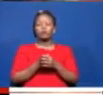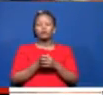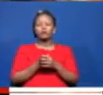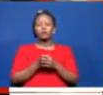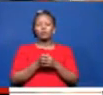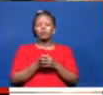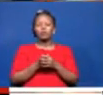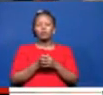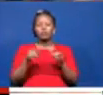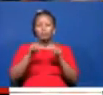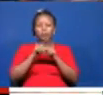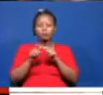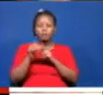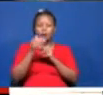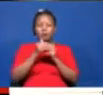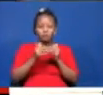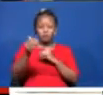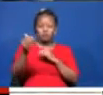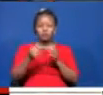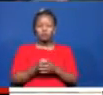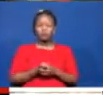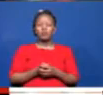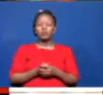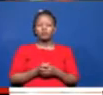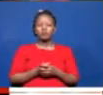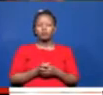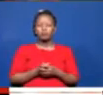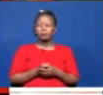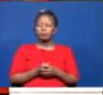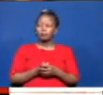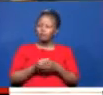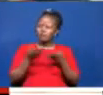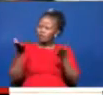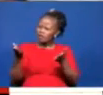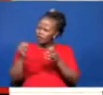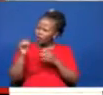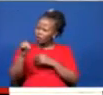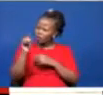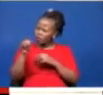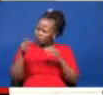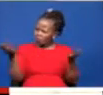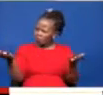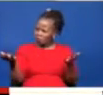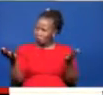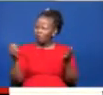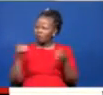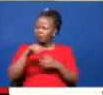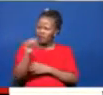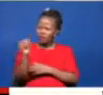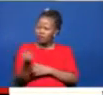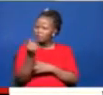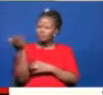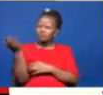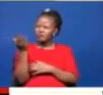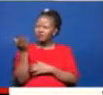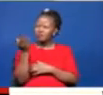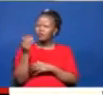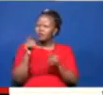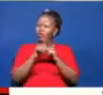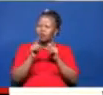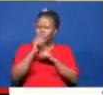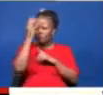yote. Na sasa wewe kama mpiga kura leo umejitokeza siku leo, ni matarajio gani utakapopiga kura